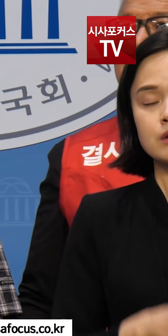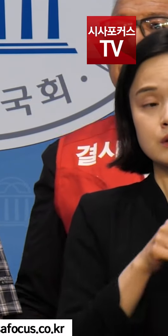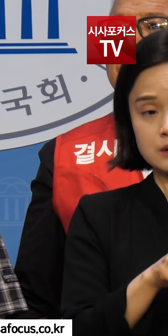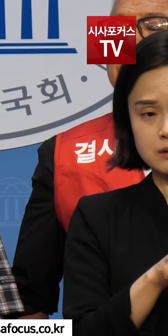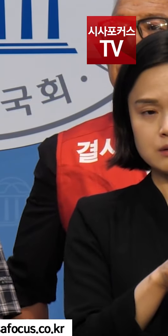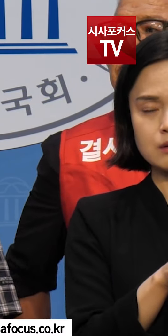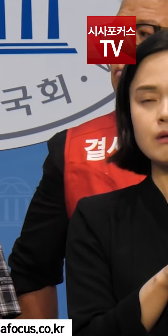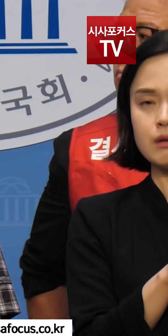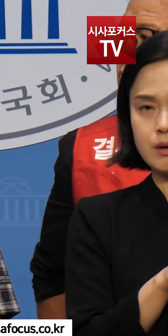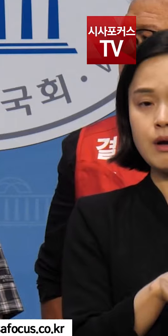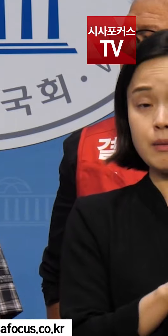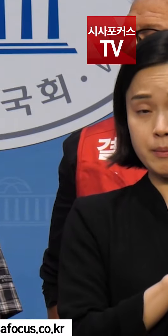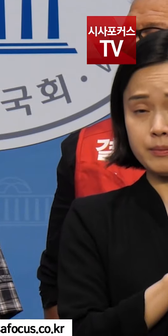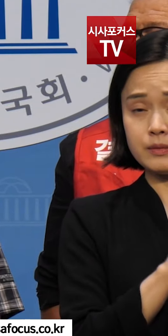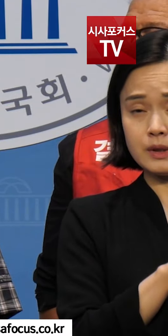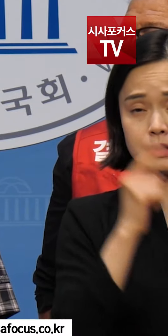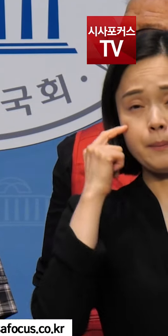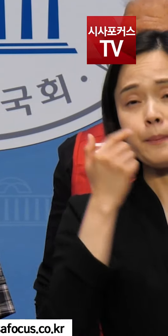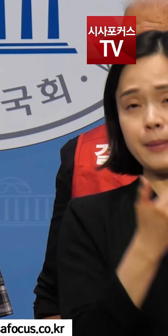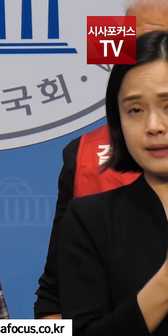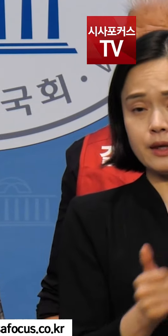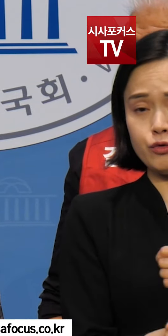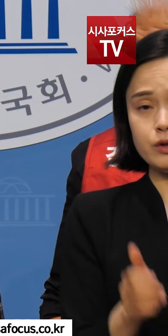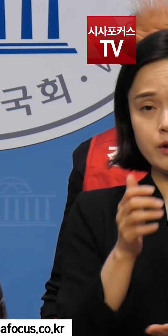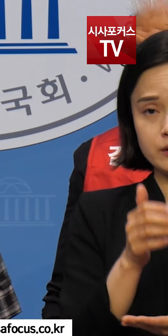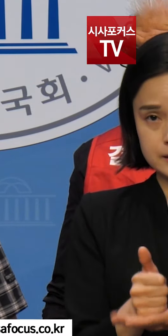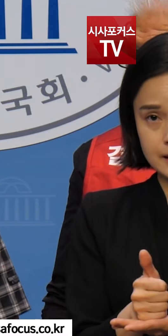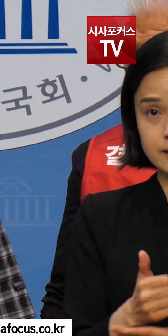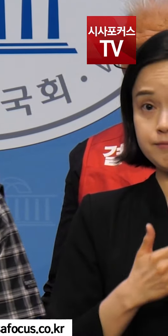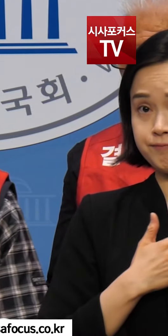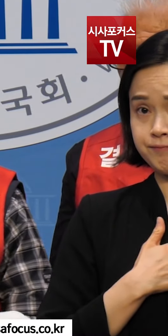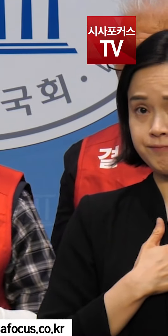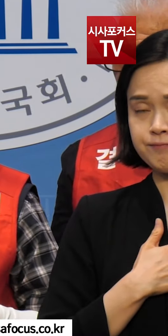반대 주전위원장 여한훈입니다.